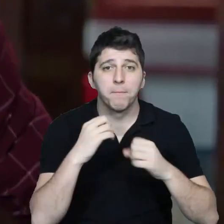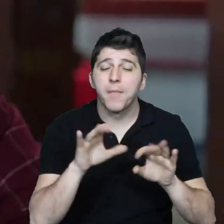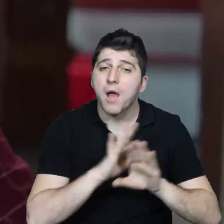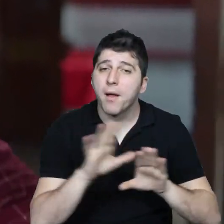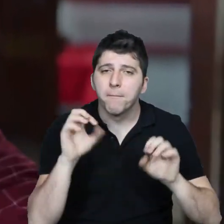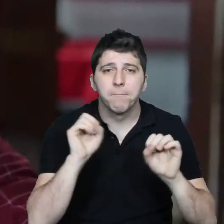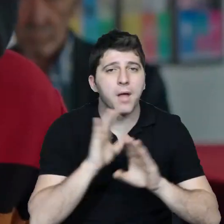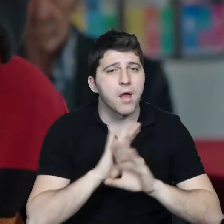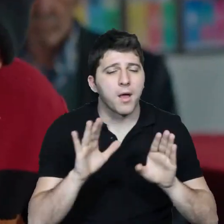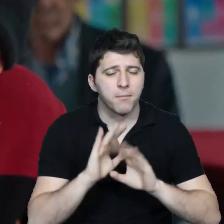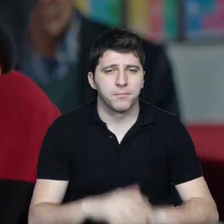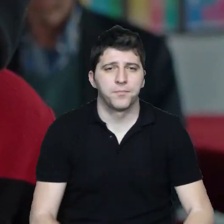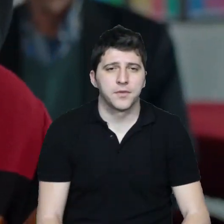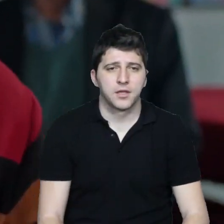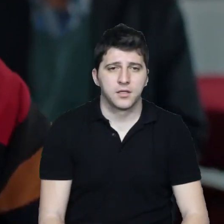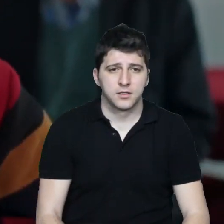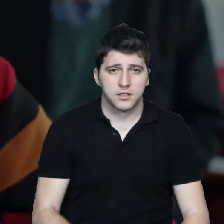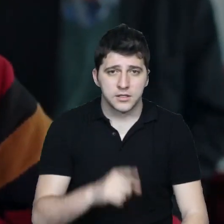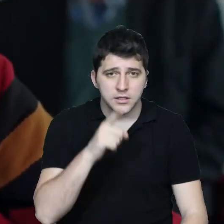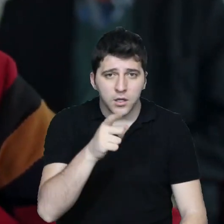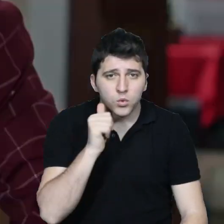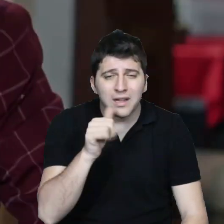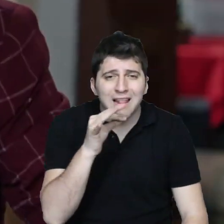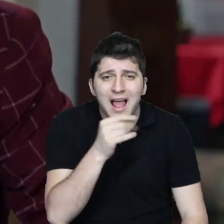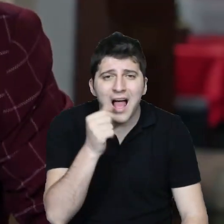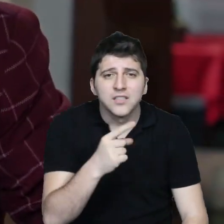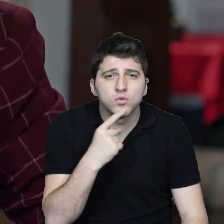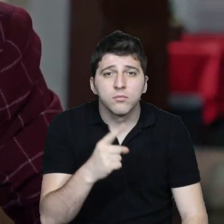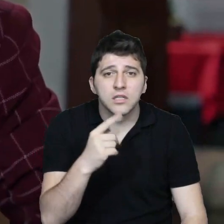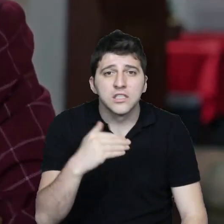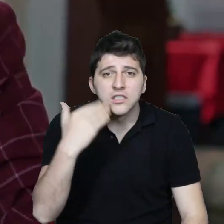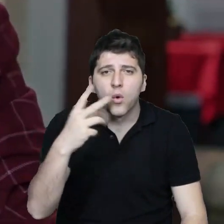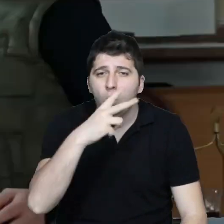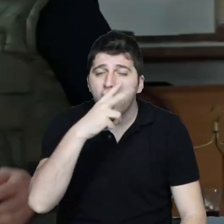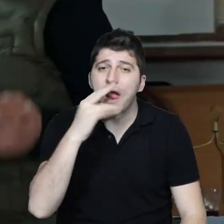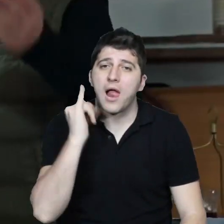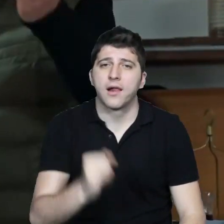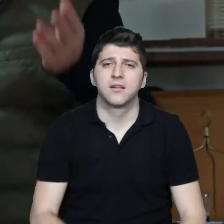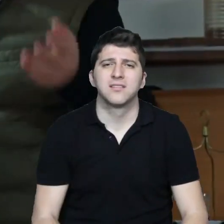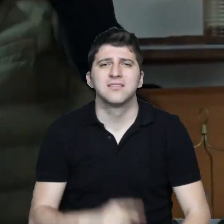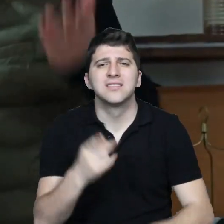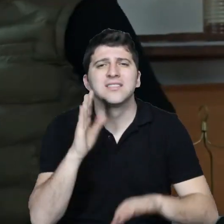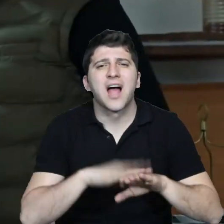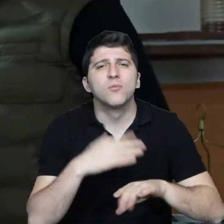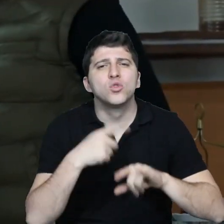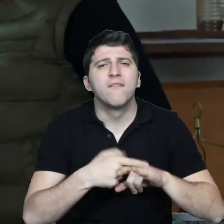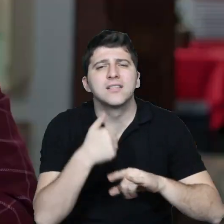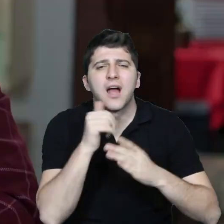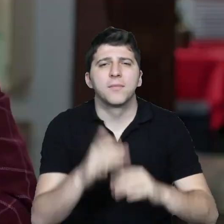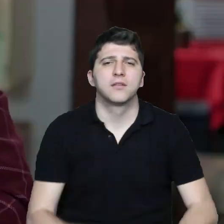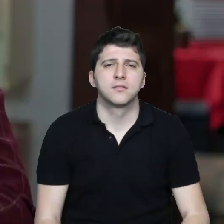ya, bırakmam ya. Sana günün yok diyorum ben ya. Bak dışarıda kalın kokan ha. Ya sen ne yapıyorsun Hidavet'e